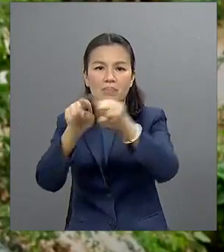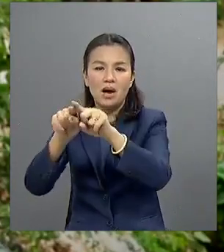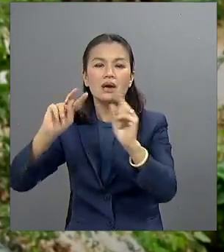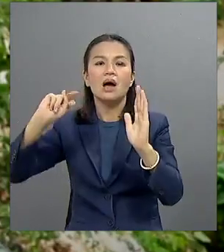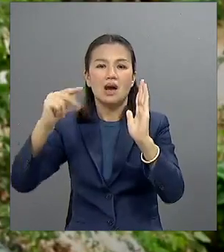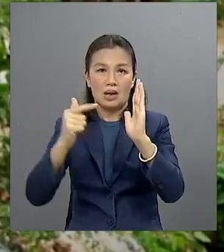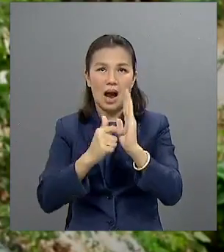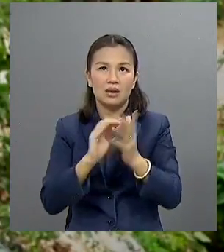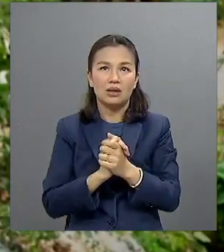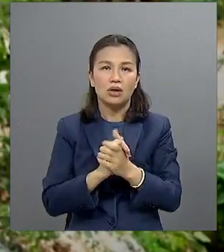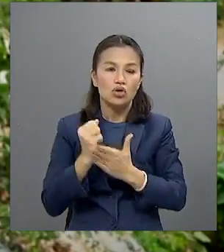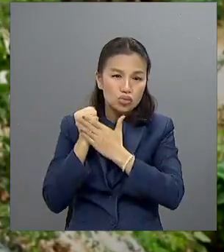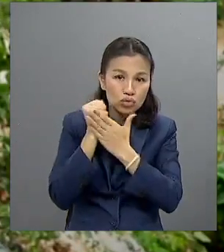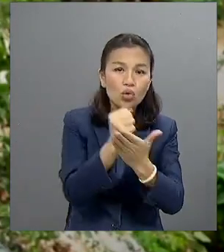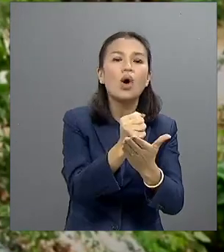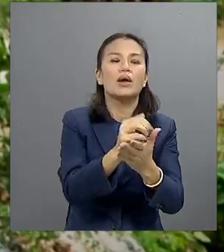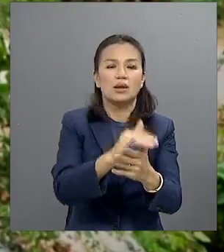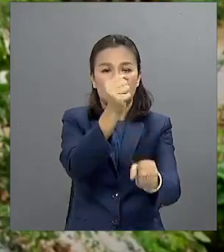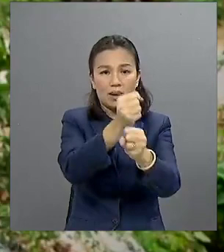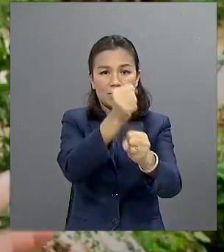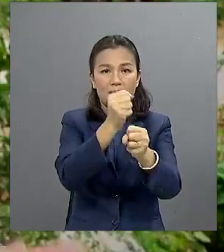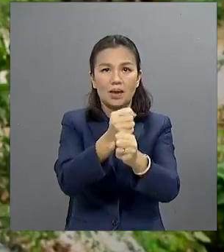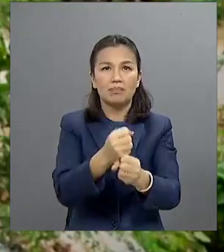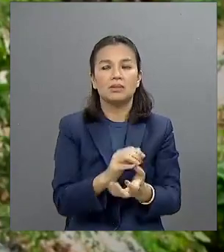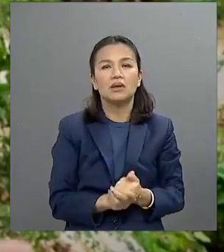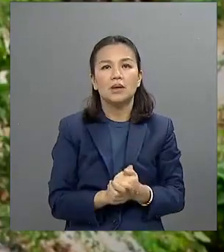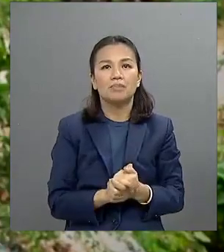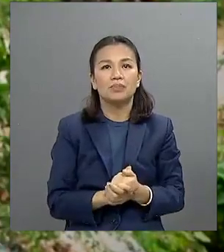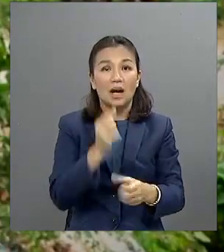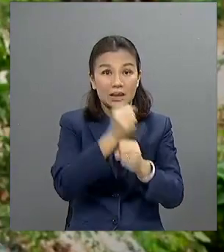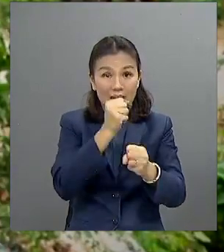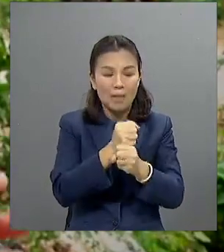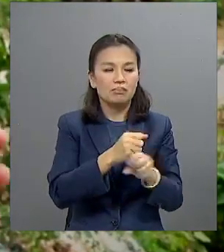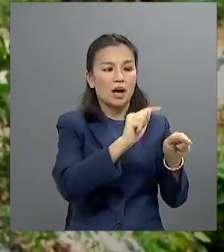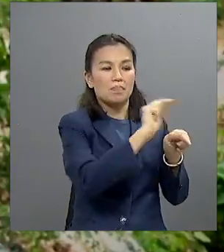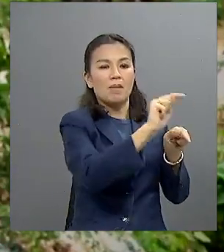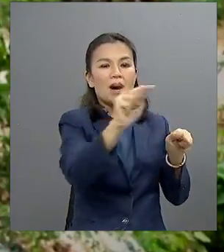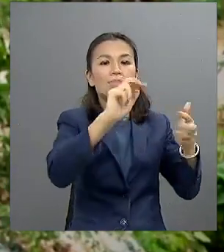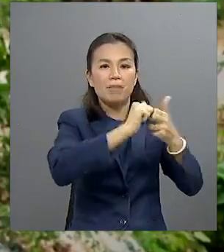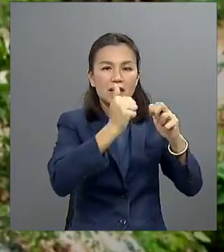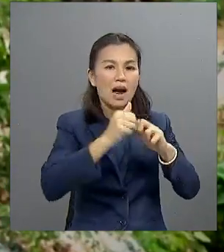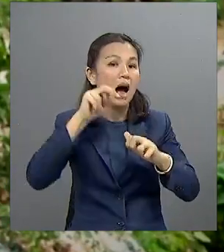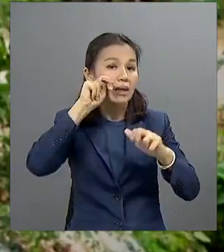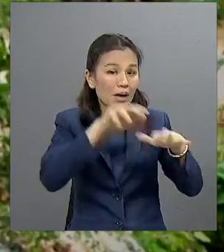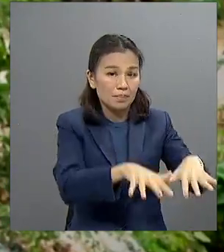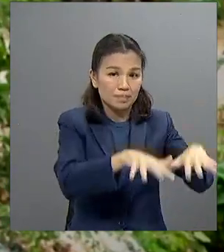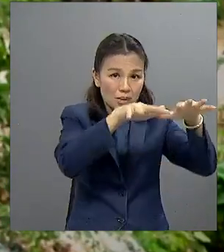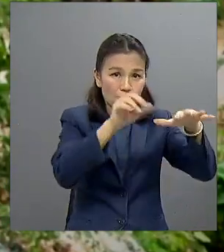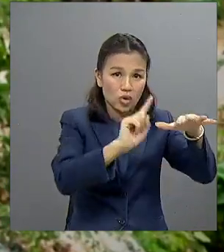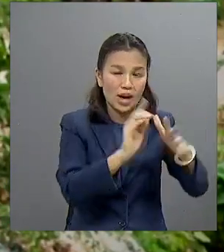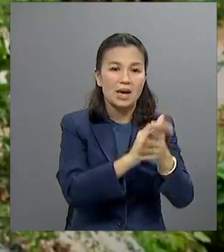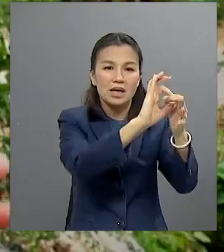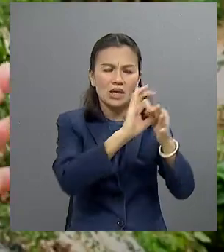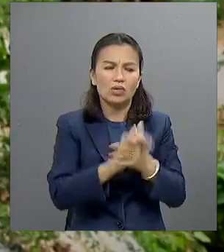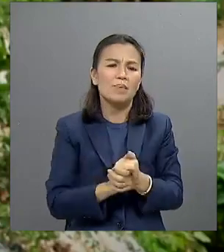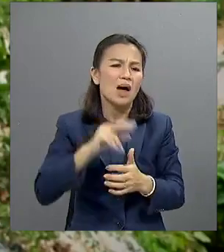นะครับว่าเราจะทำแบบเนี้ยทุกพื้นที่ที่มีปัญหาน้ำท่วมขังไม่ว่าจะเป็นบ่อน้ำคำหรือว่าจะเป็น